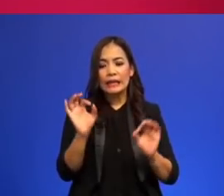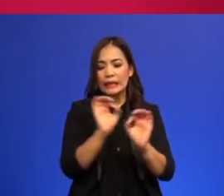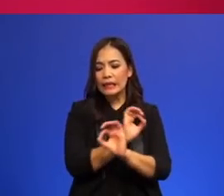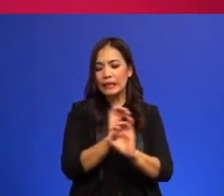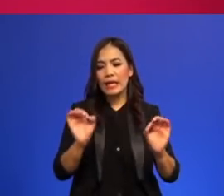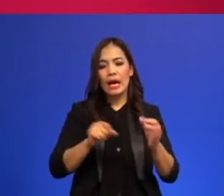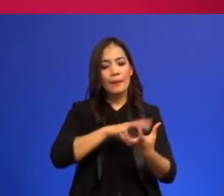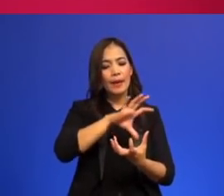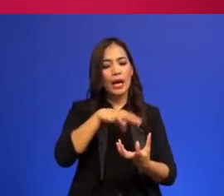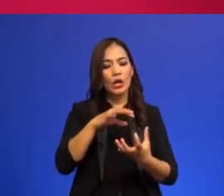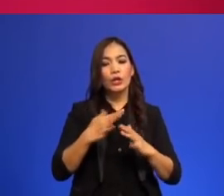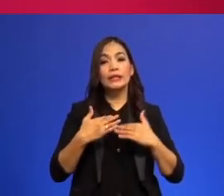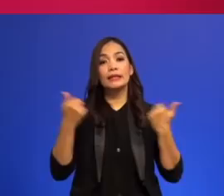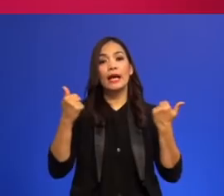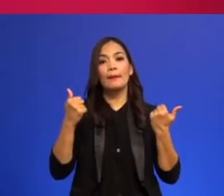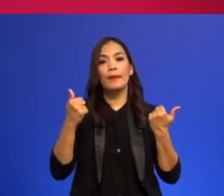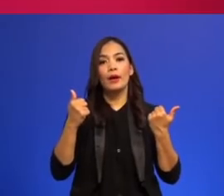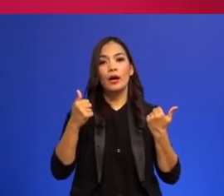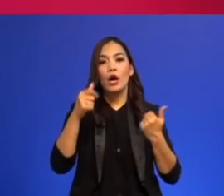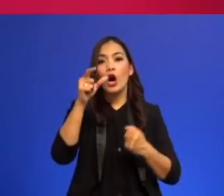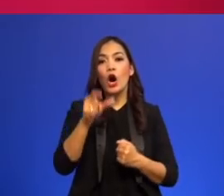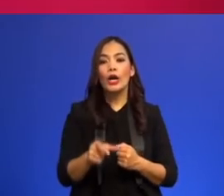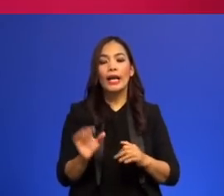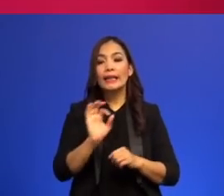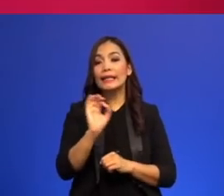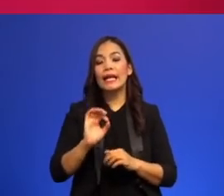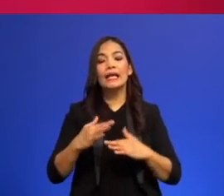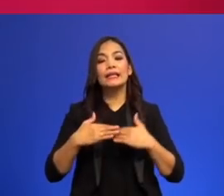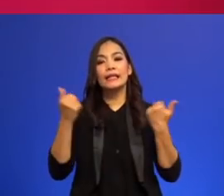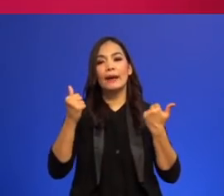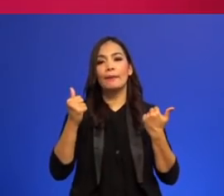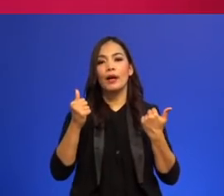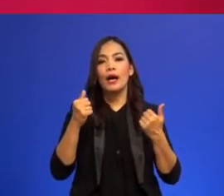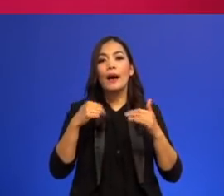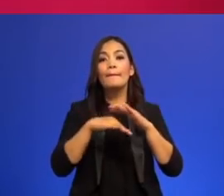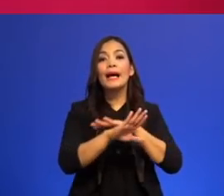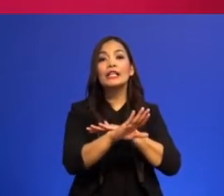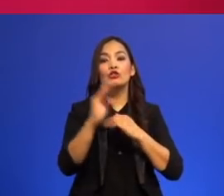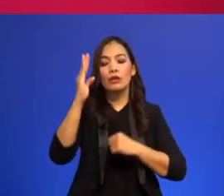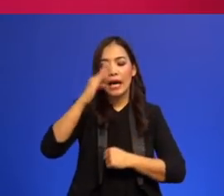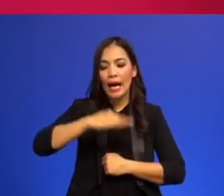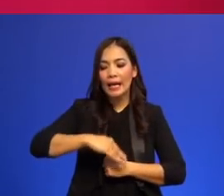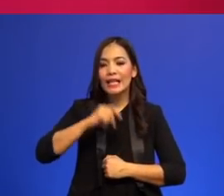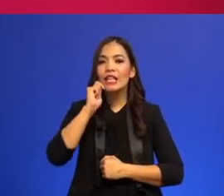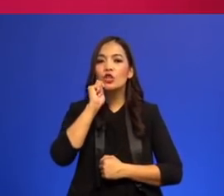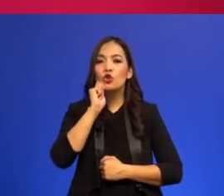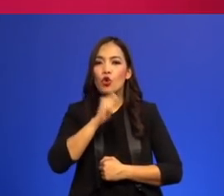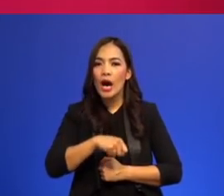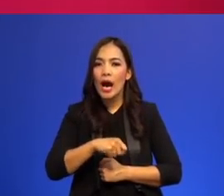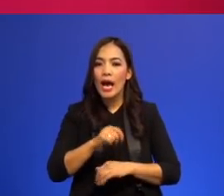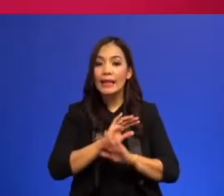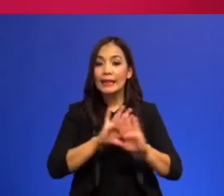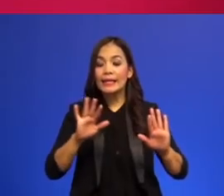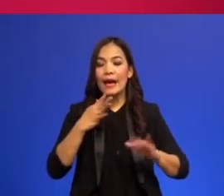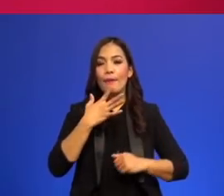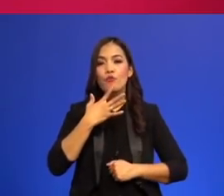ketidaksiapan orang memasuki hari tua. Ini untuk orang tua ya. Orang tua yang tidak